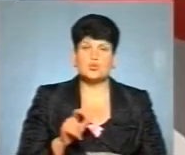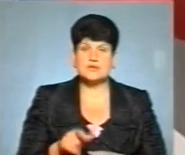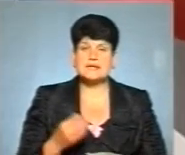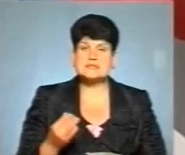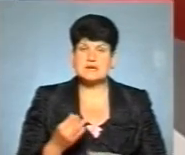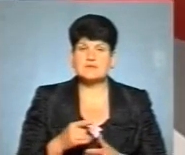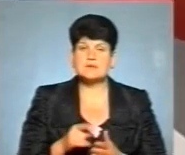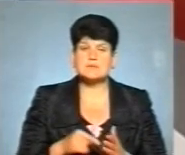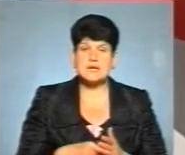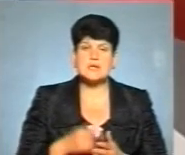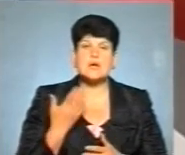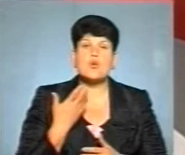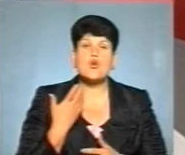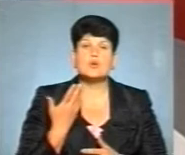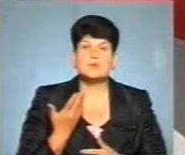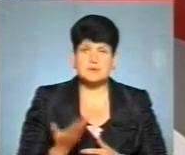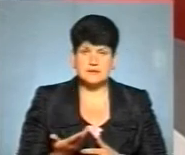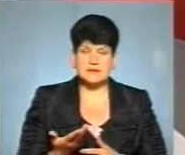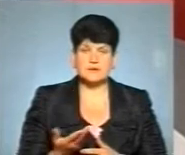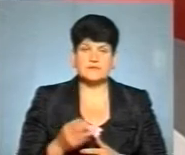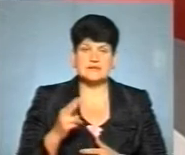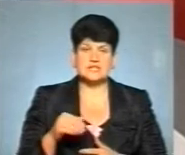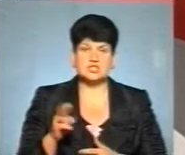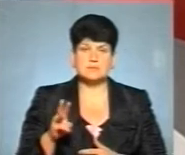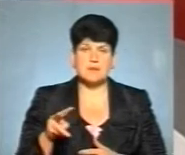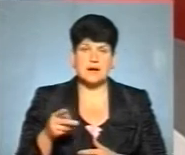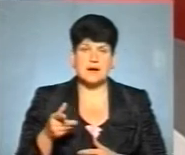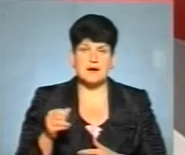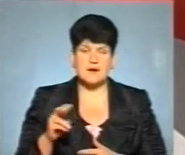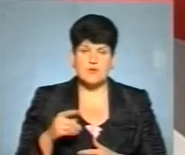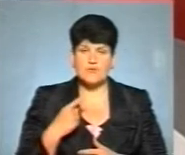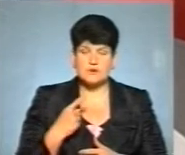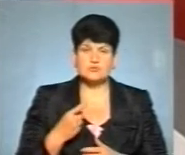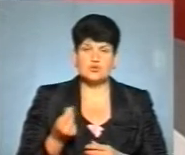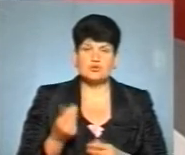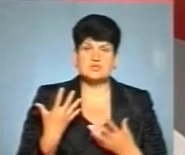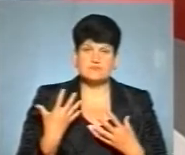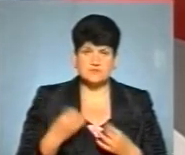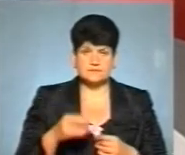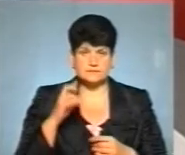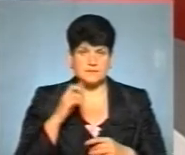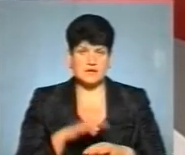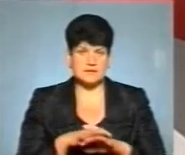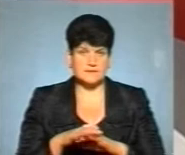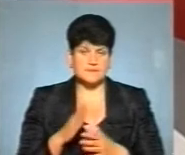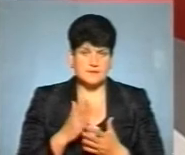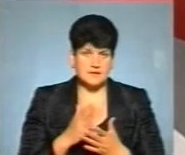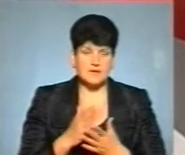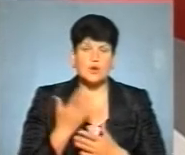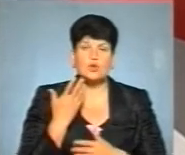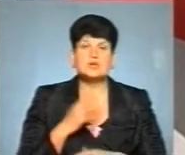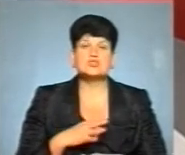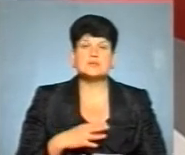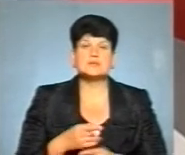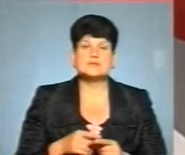все-таки питання, коли, оскільки Денис Шмигаль казав, що гроші вже на, в казначействі, тобто вони на рахунках казначейства, тобто коли очікувати?